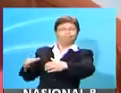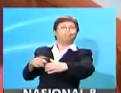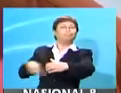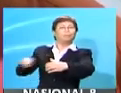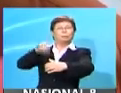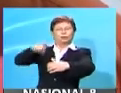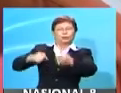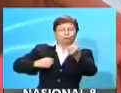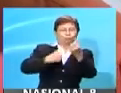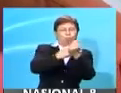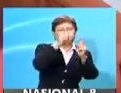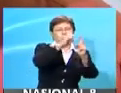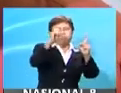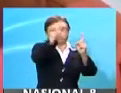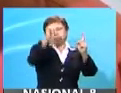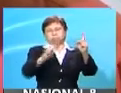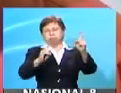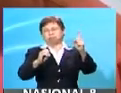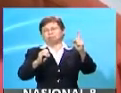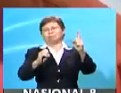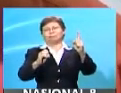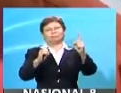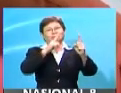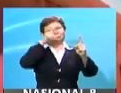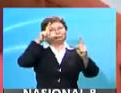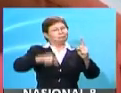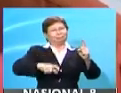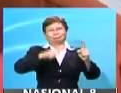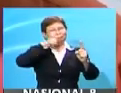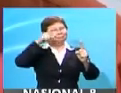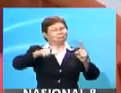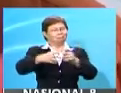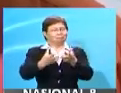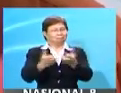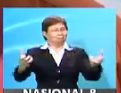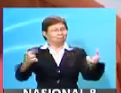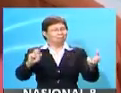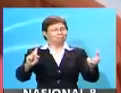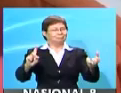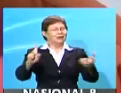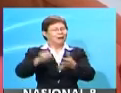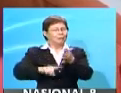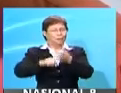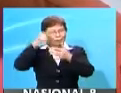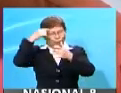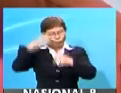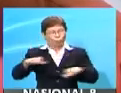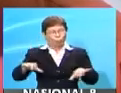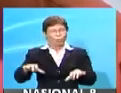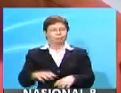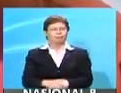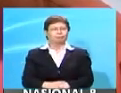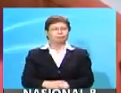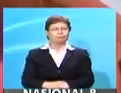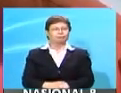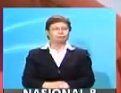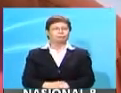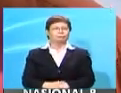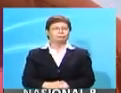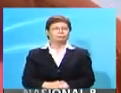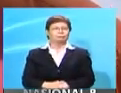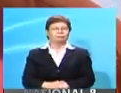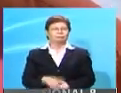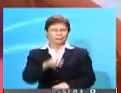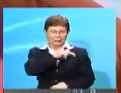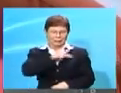Memberi sokongan 100% tanpa berbelah bagi terhadap apa-apa keputusan yang ingin dibuat dan susunan kabinet